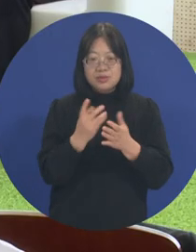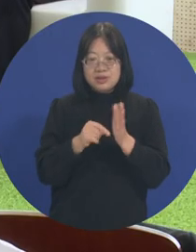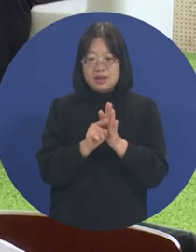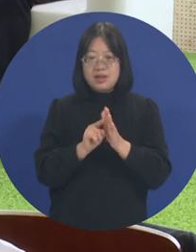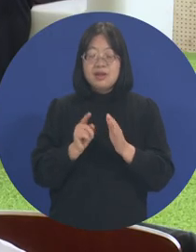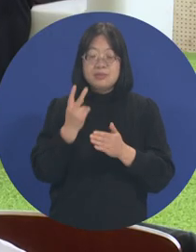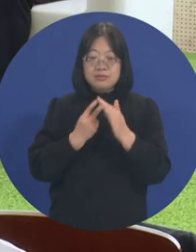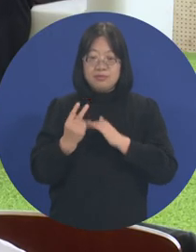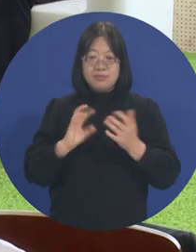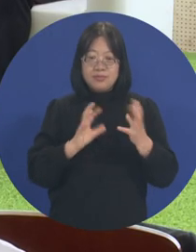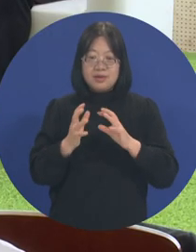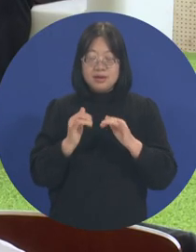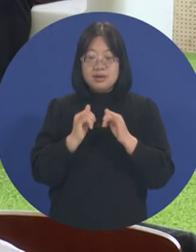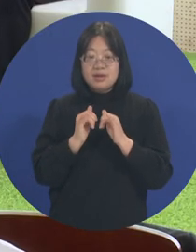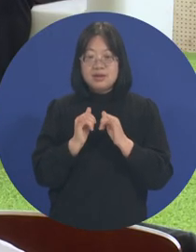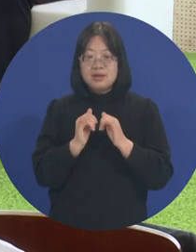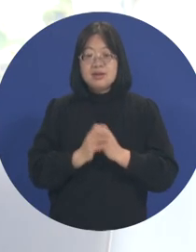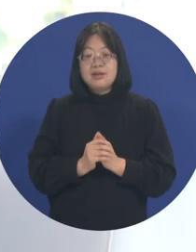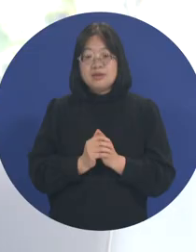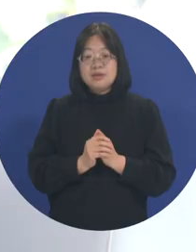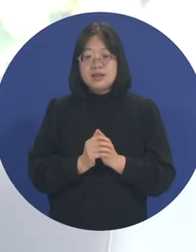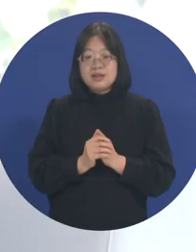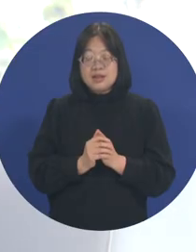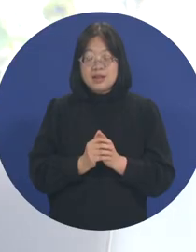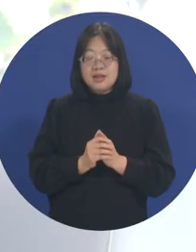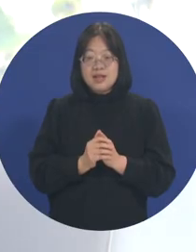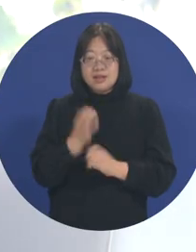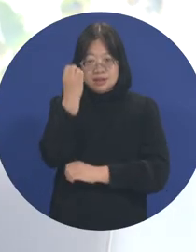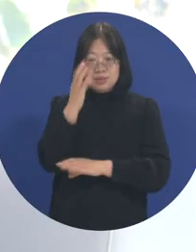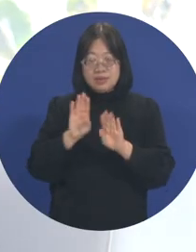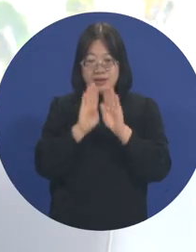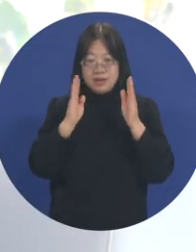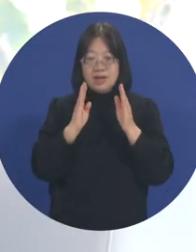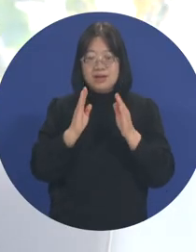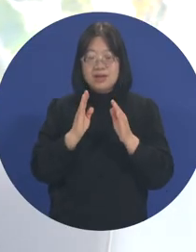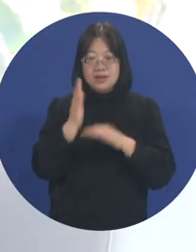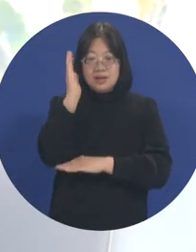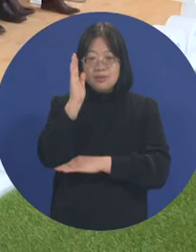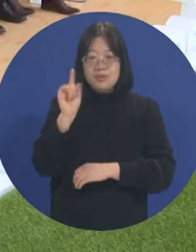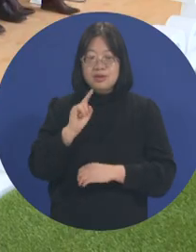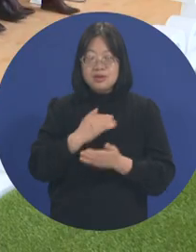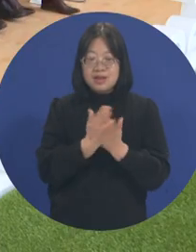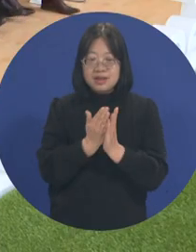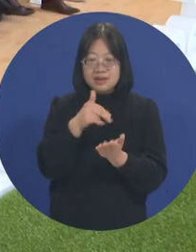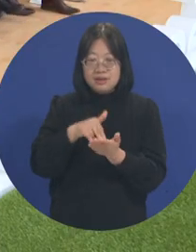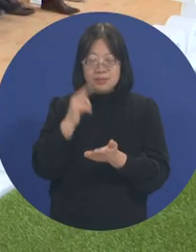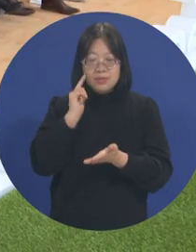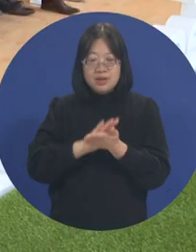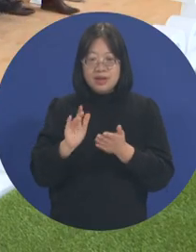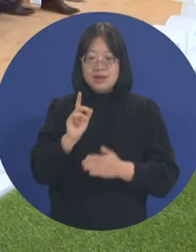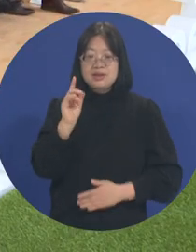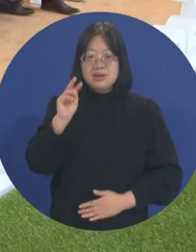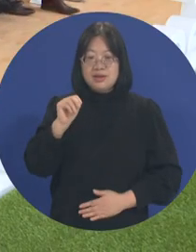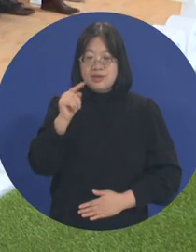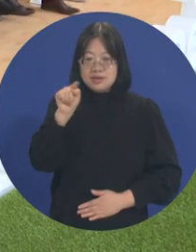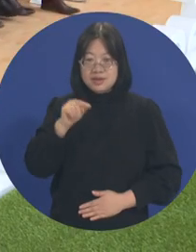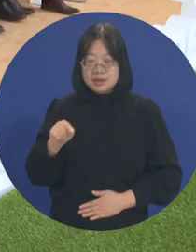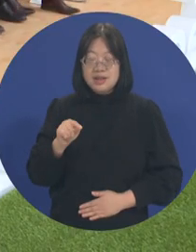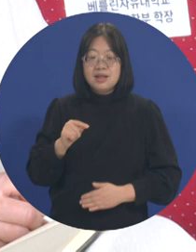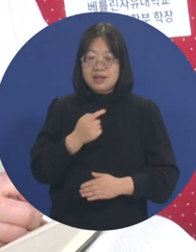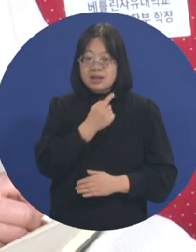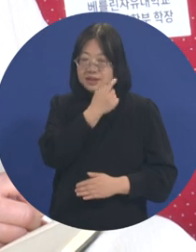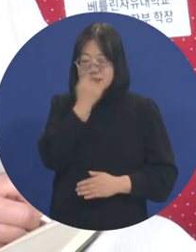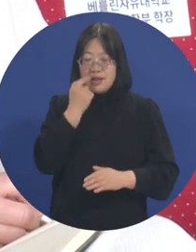논의합니다. 한편 4일 개회식과 함께 진행된 기조대담에선 다양한 시각에서의 평화와 DMZ의